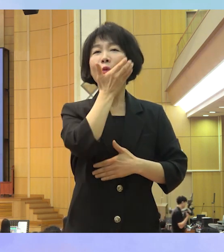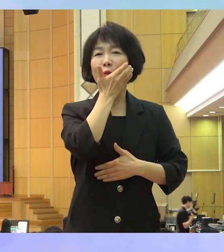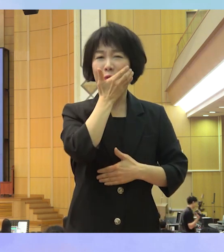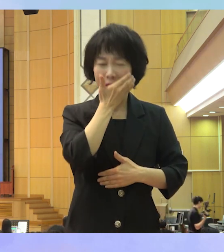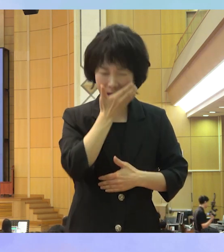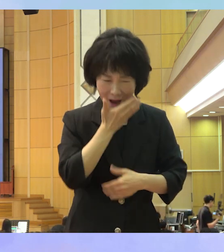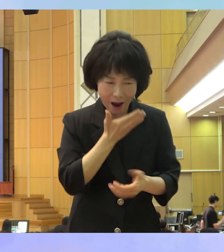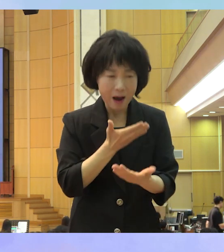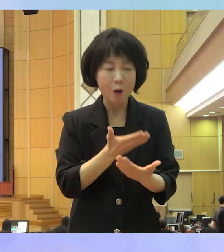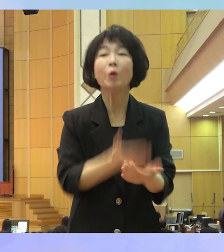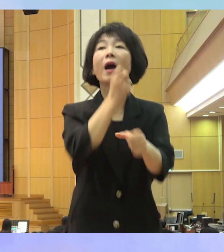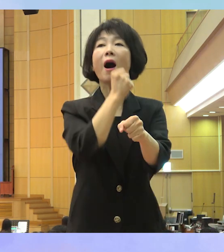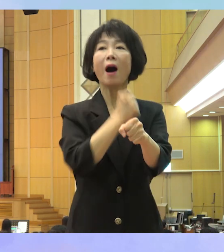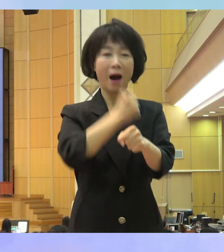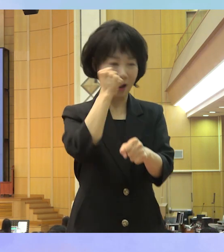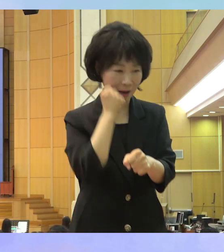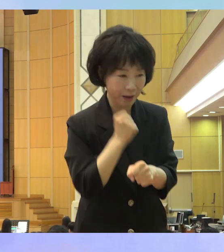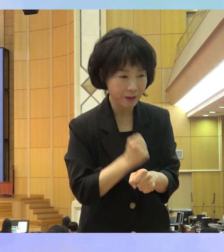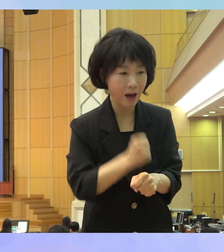귀하고도